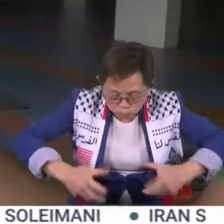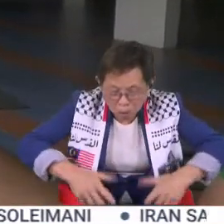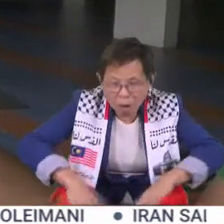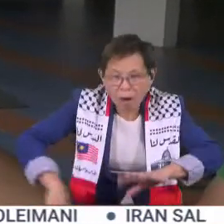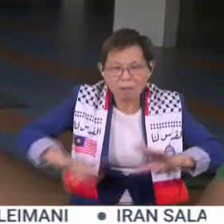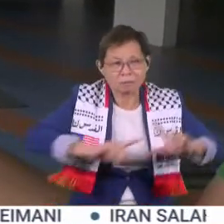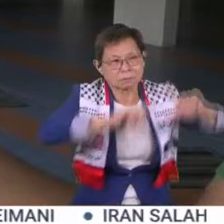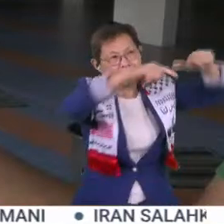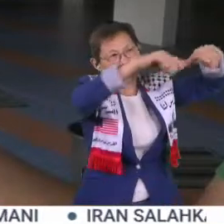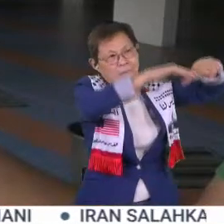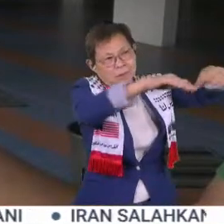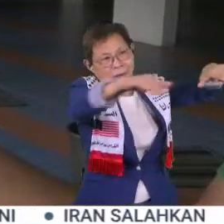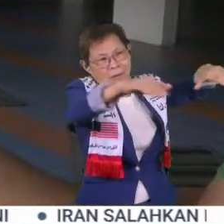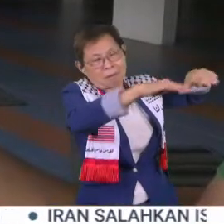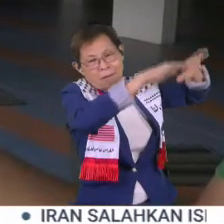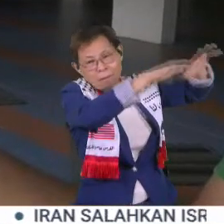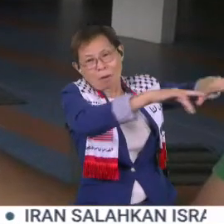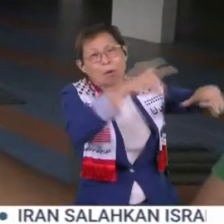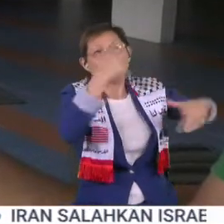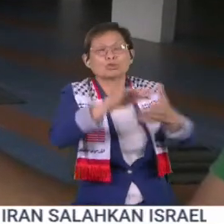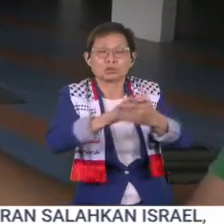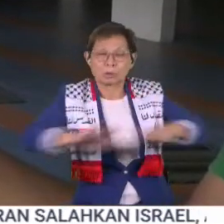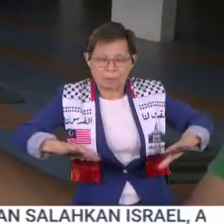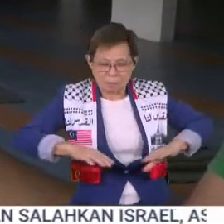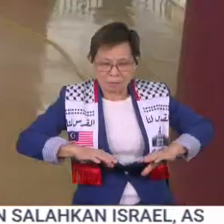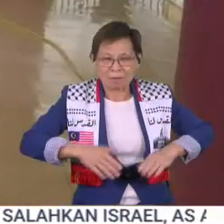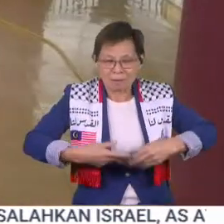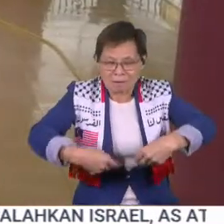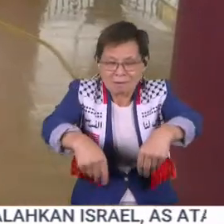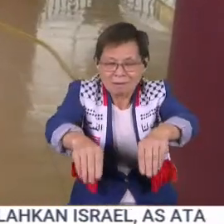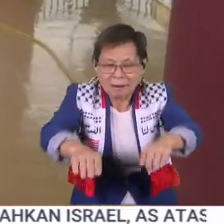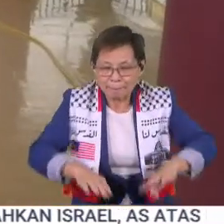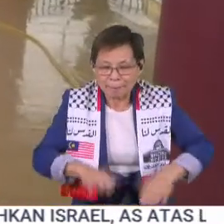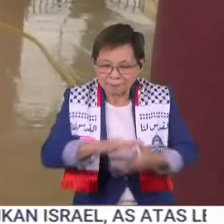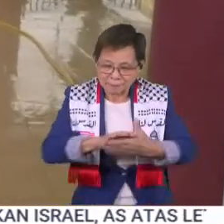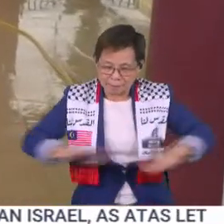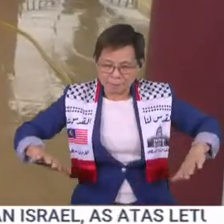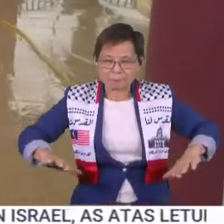staging, kita buat rock untuk selamatkan kapek kita lah.